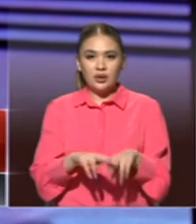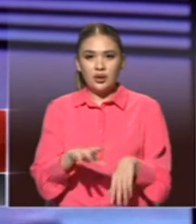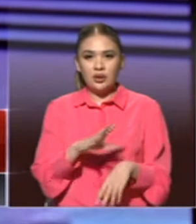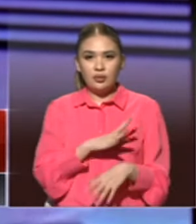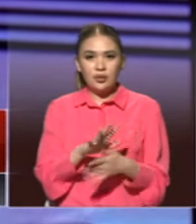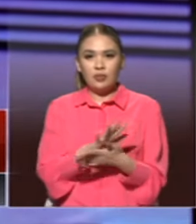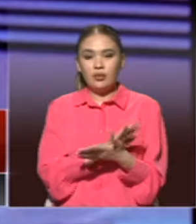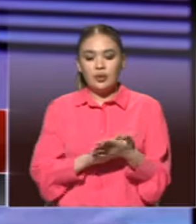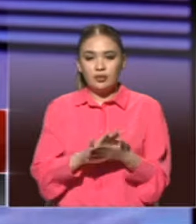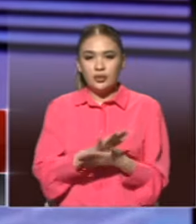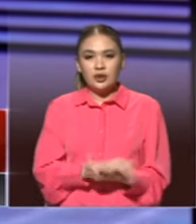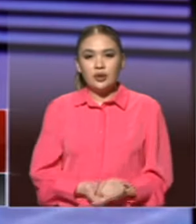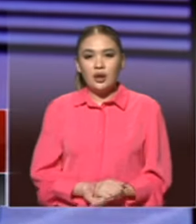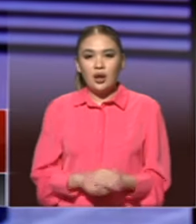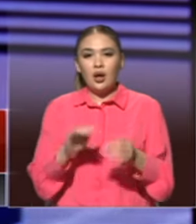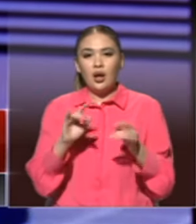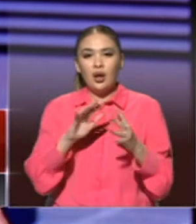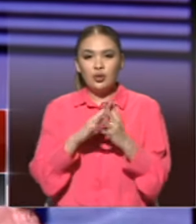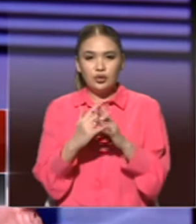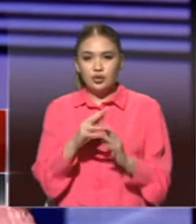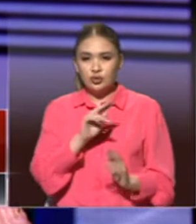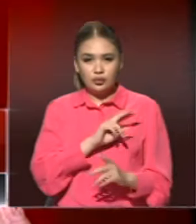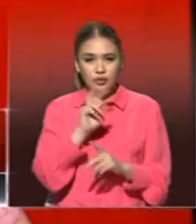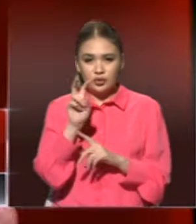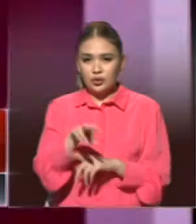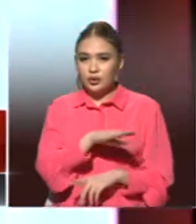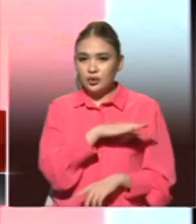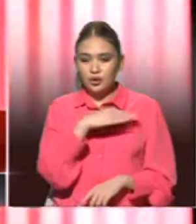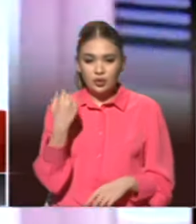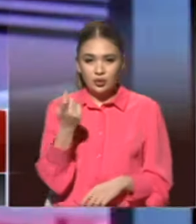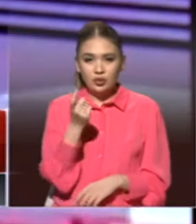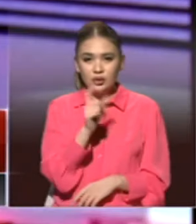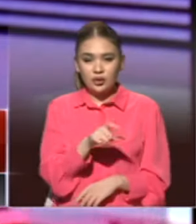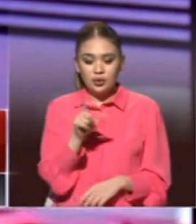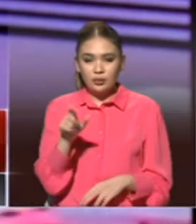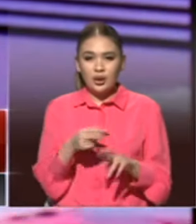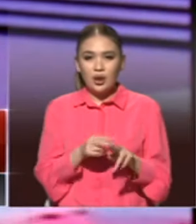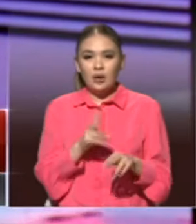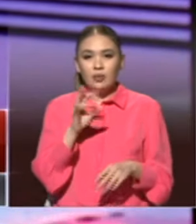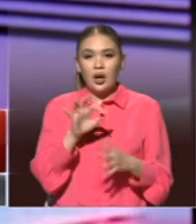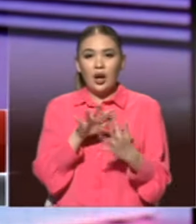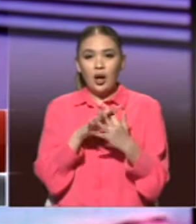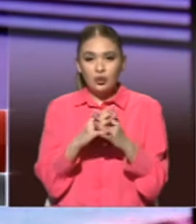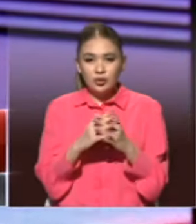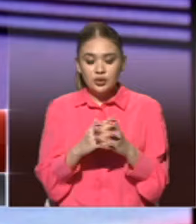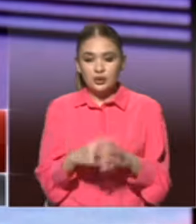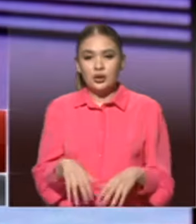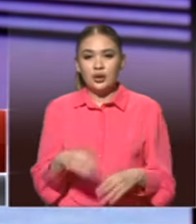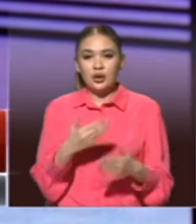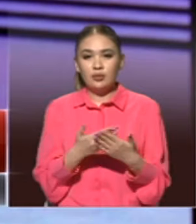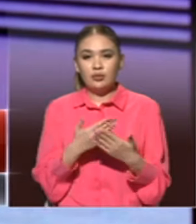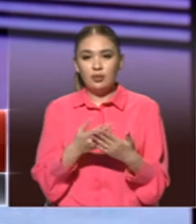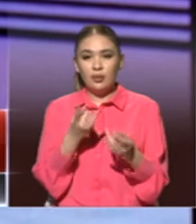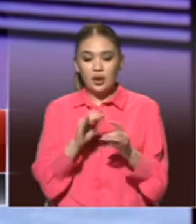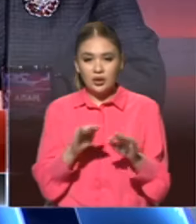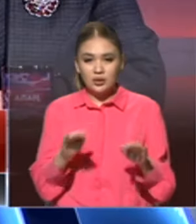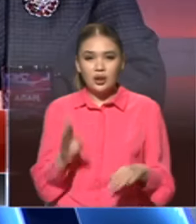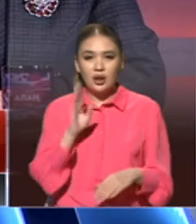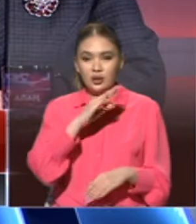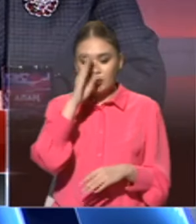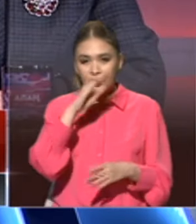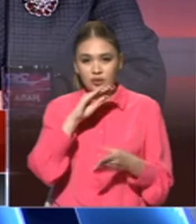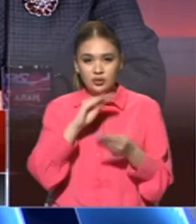өмірі ауылға жұмыс істеуге. Ол асфальт төккен бала. Бірақ ауылдың баласы сол жердегі ата-анасы болса, тұрақты жағдай